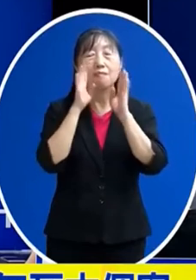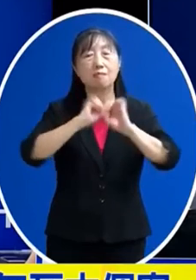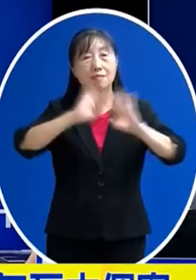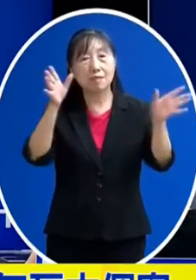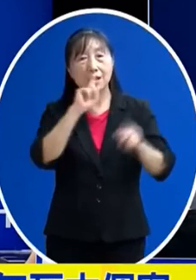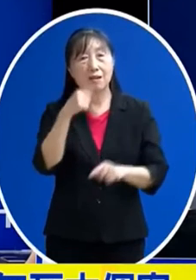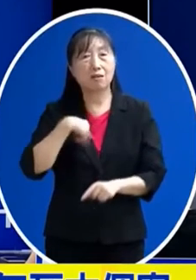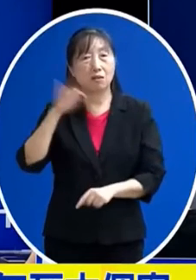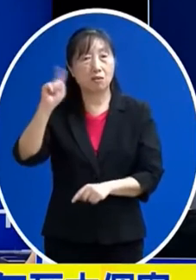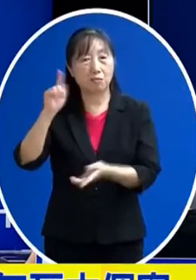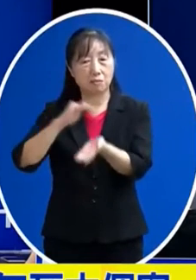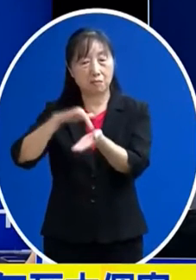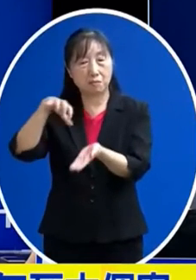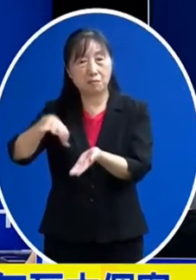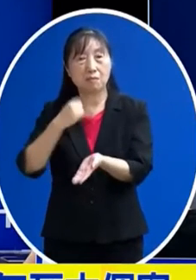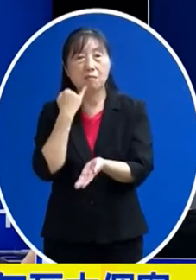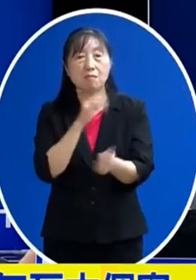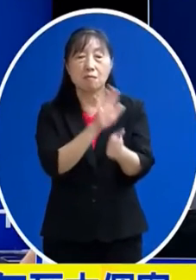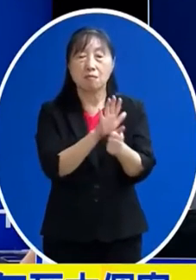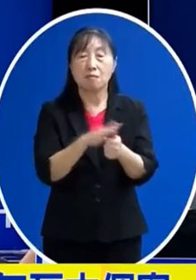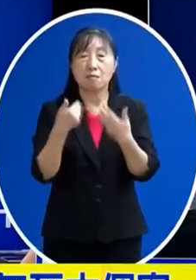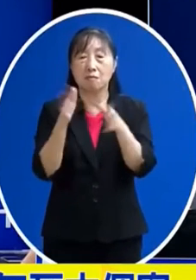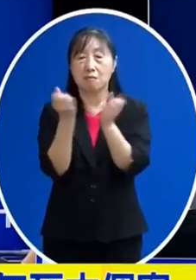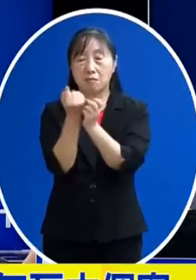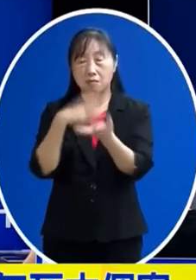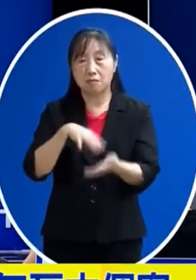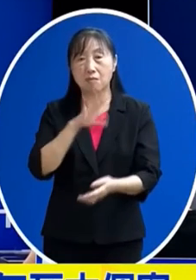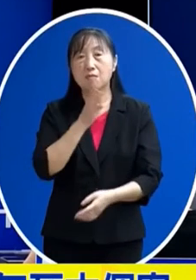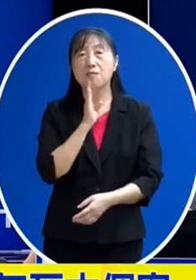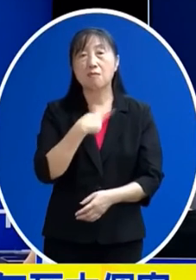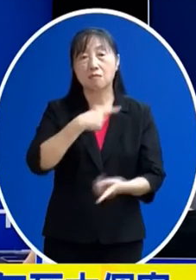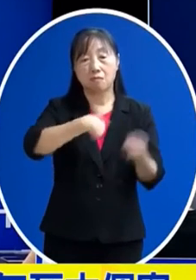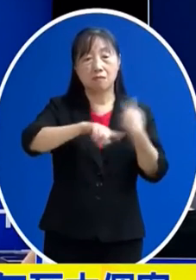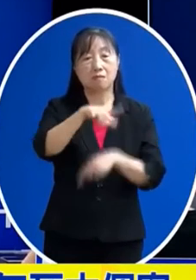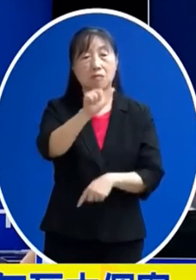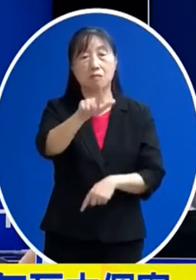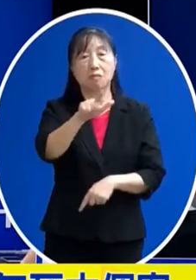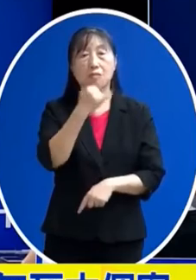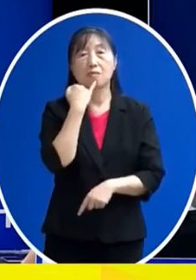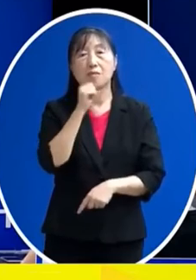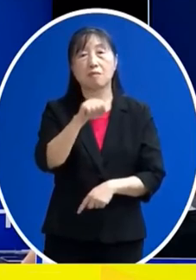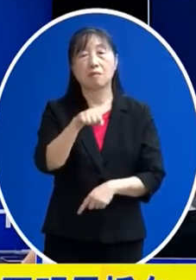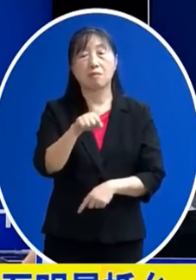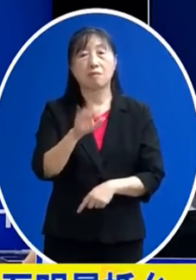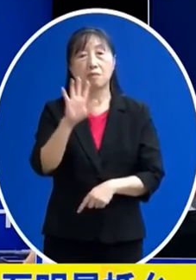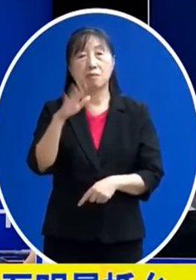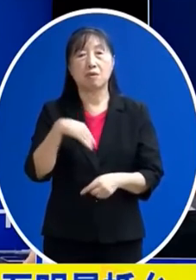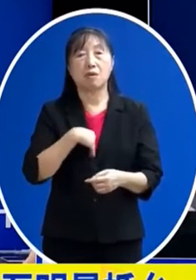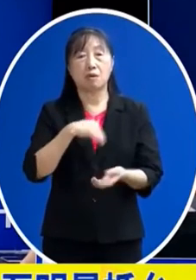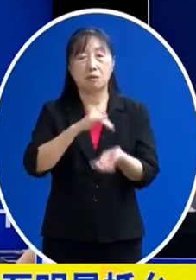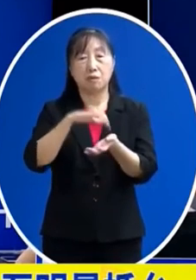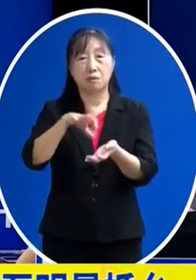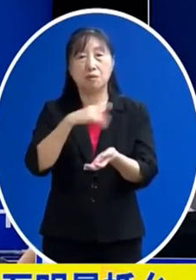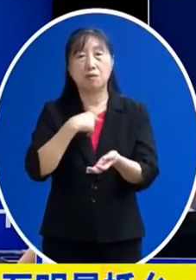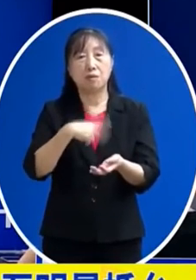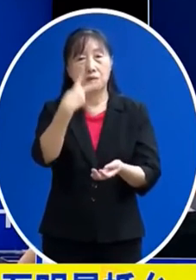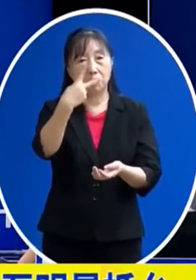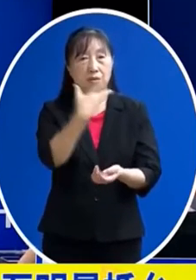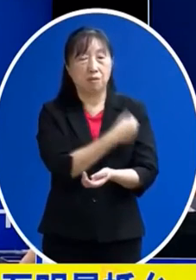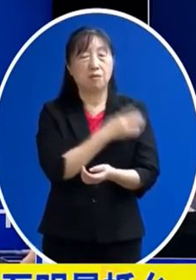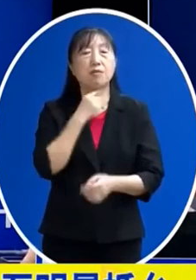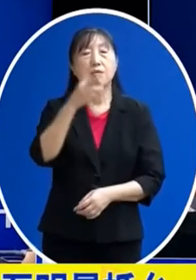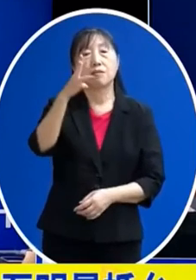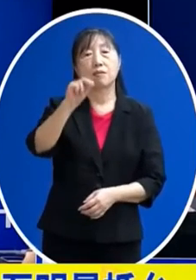名号，然后可以帮网友打到莫德纳，但一剂要6000元。还有人爆料，有的诊所开价两剂莫德纳残剂要